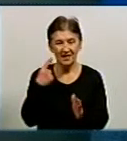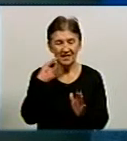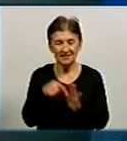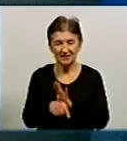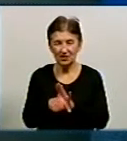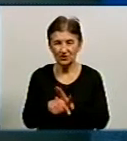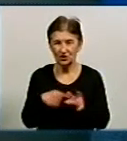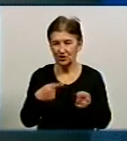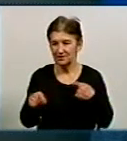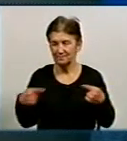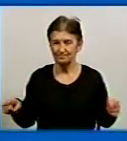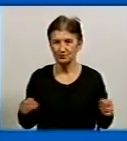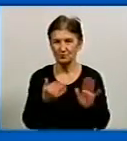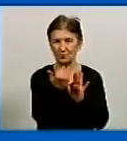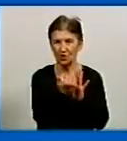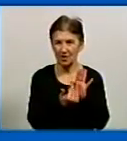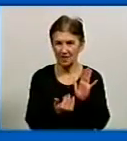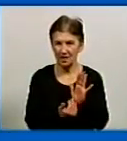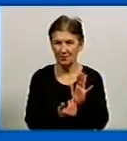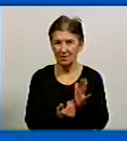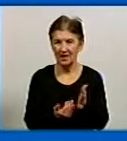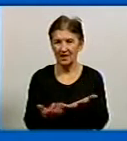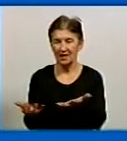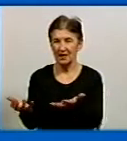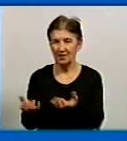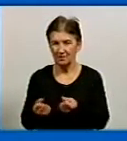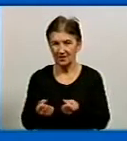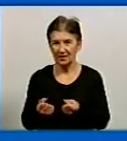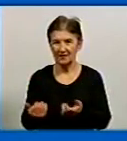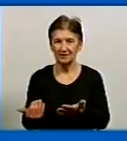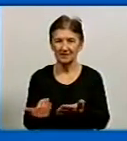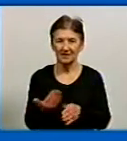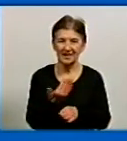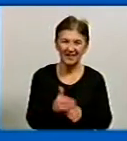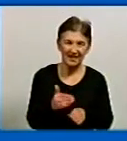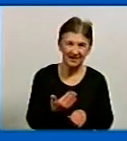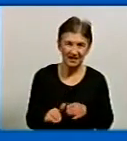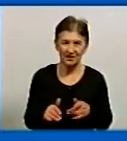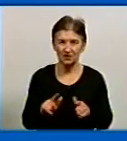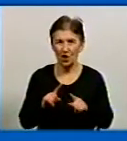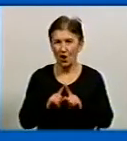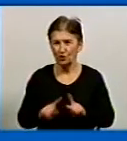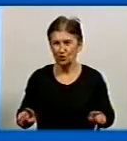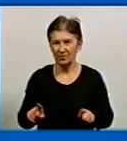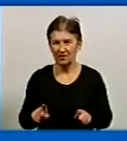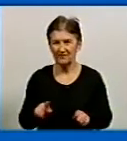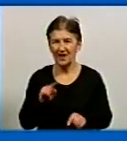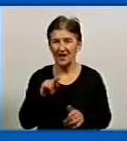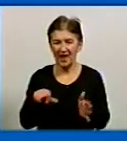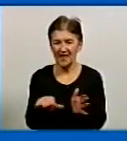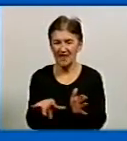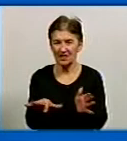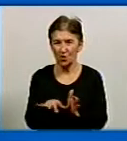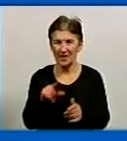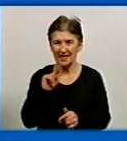застосовувати різні програми, брати пільгові кредити, особливо енергозберігаючі. Є різні програми, їх